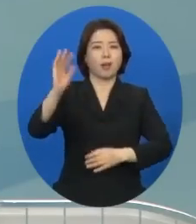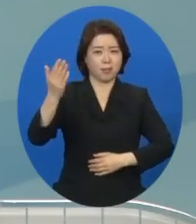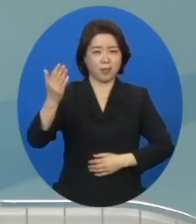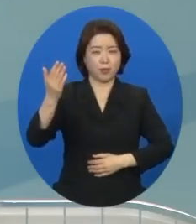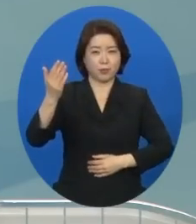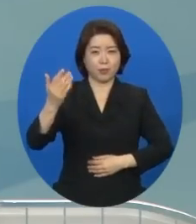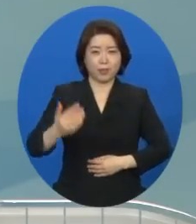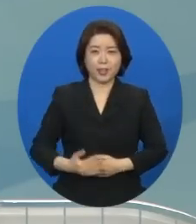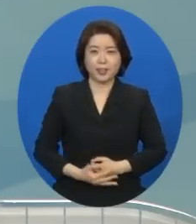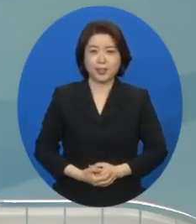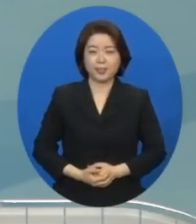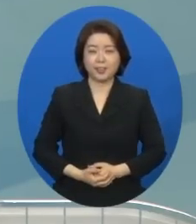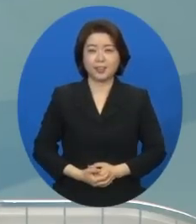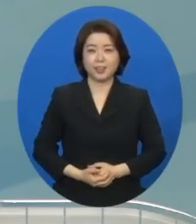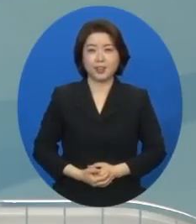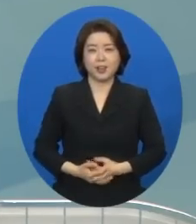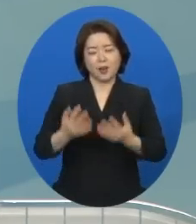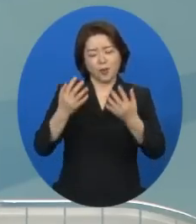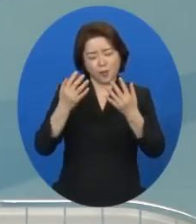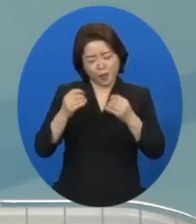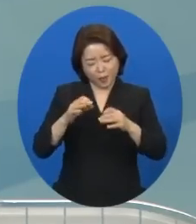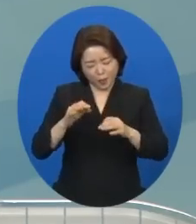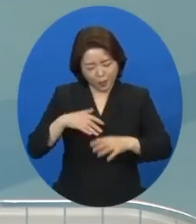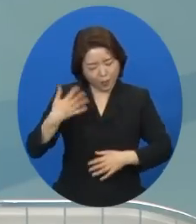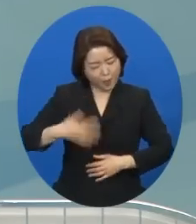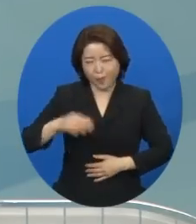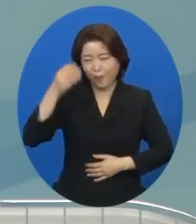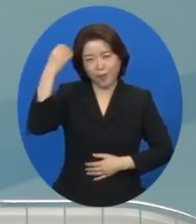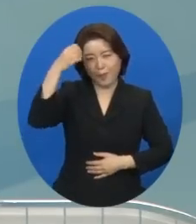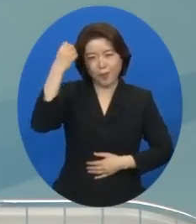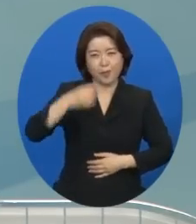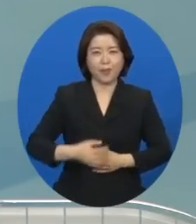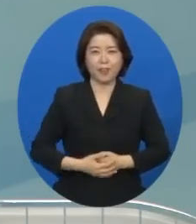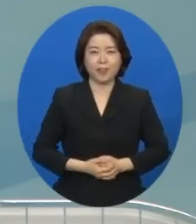거예요. 얼마나 놀랍습니까?